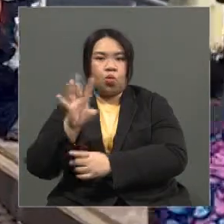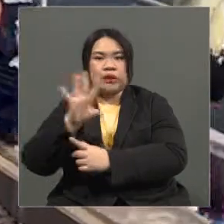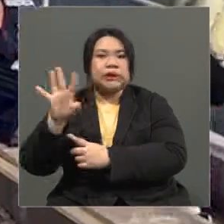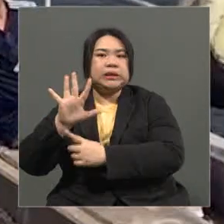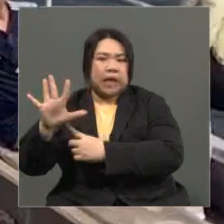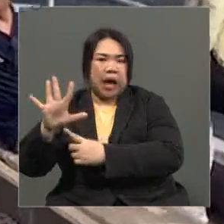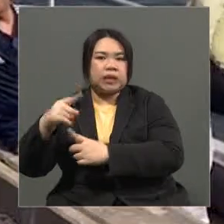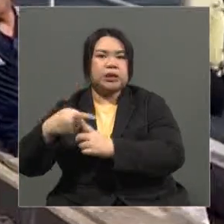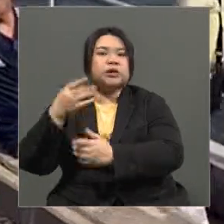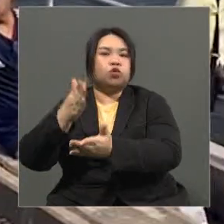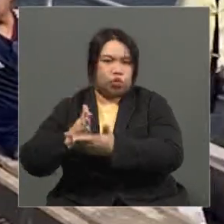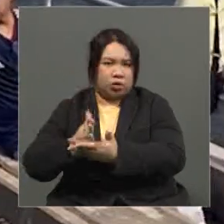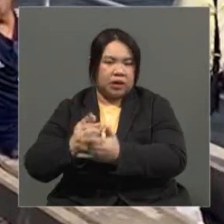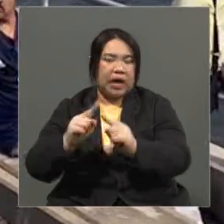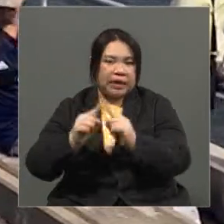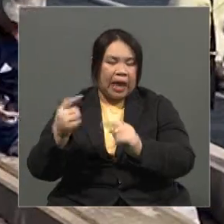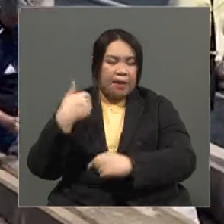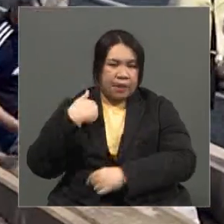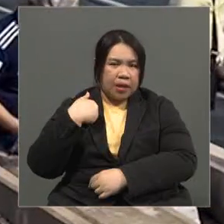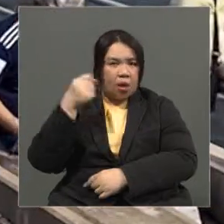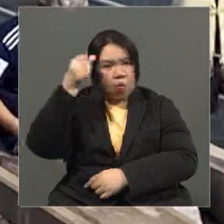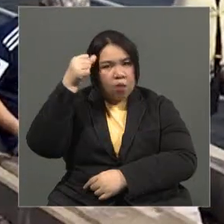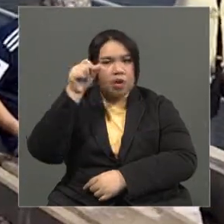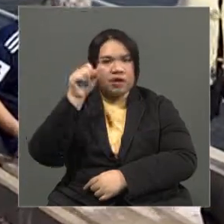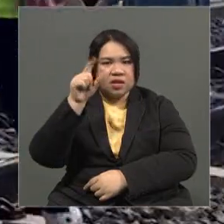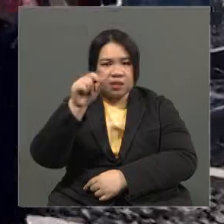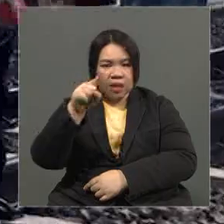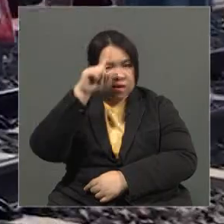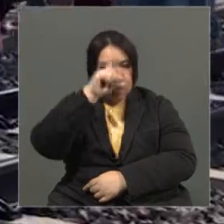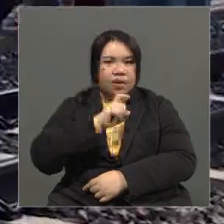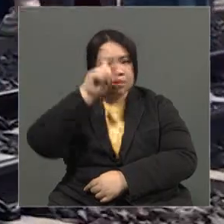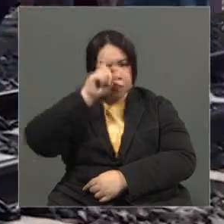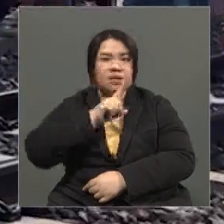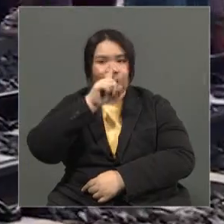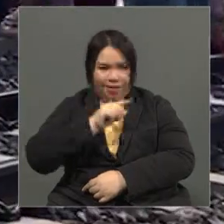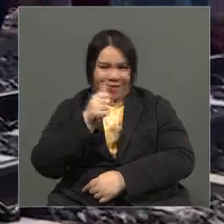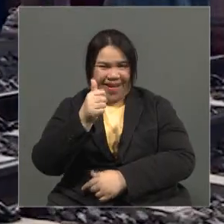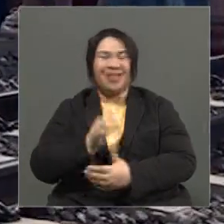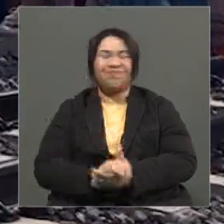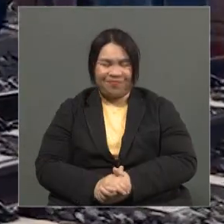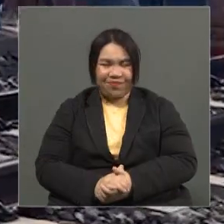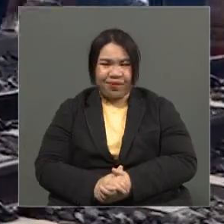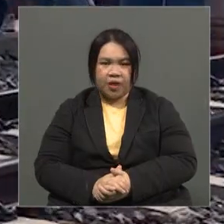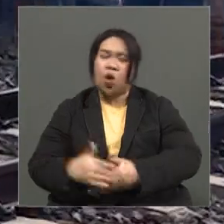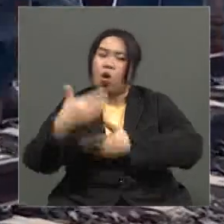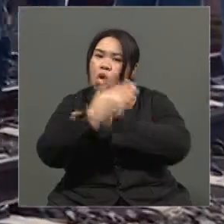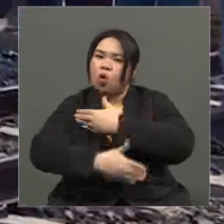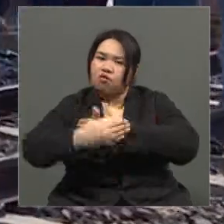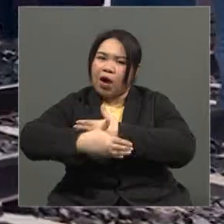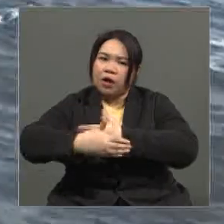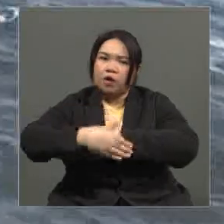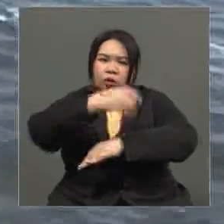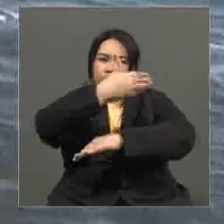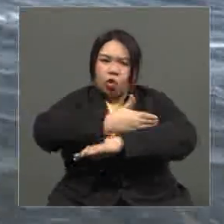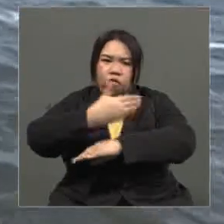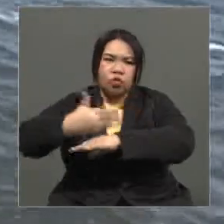มกราคมนะครับรวมแล้วก็จะมี 21วันนะครับในการให้บริการส่วนขบวนรถไฟจะหยุดที่ไหนบ้างเนี่ยอย่างที่เห็น